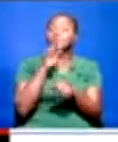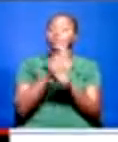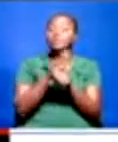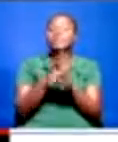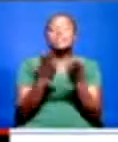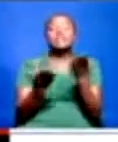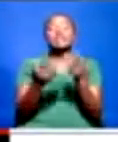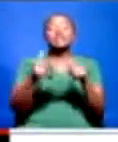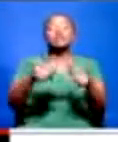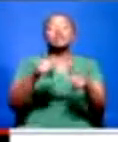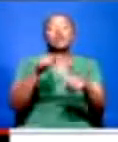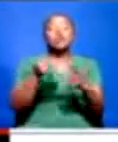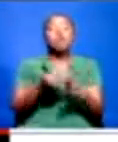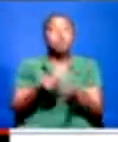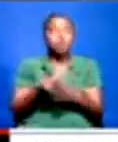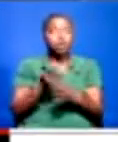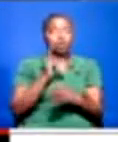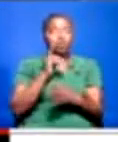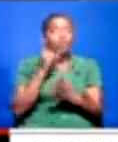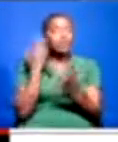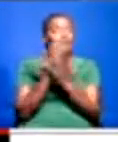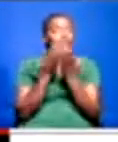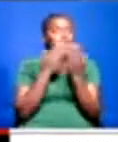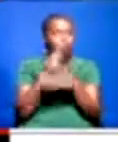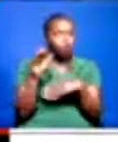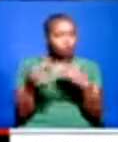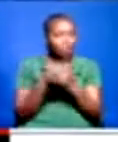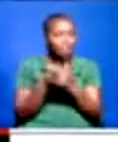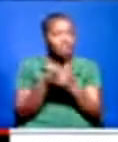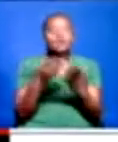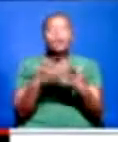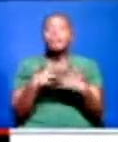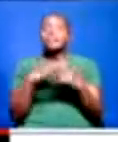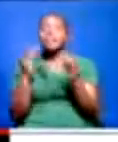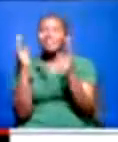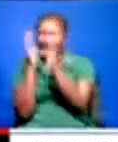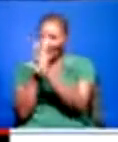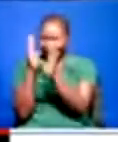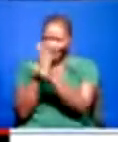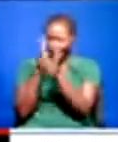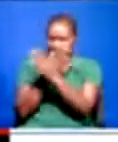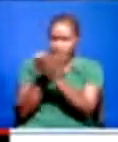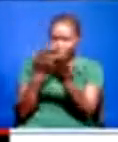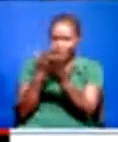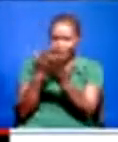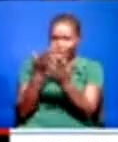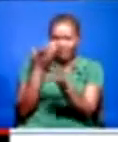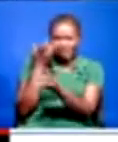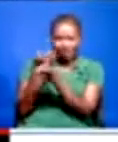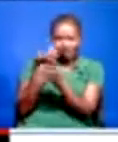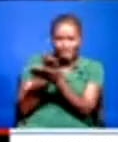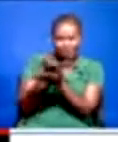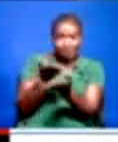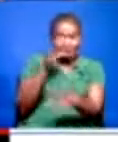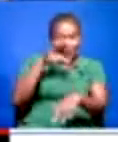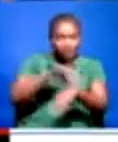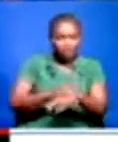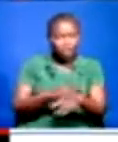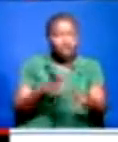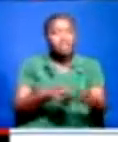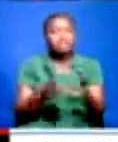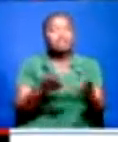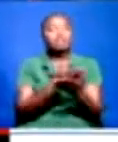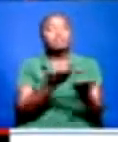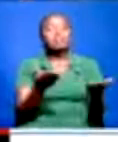kesho utakuwa tumwanasa wote. So tunawaambia hata waende wapi, wakiingia kwa Kware tunawatoa huko. Wakiingia kwa mto, sababu hapa tuko